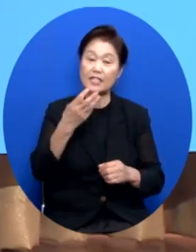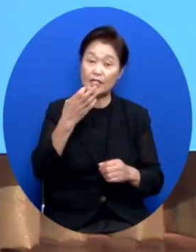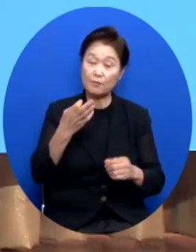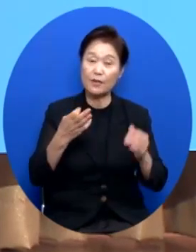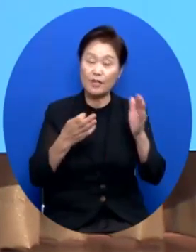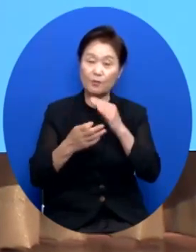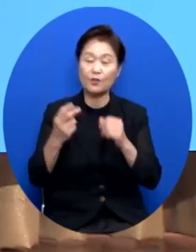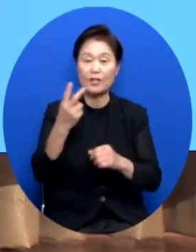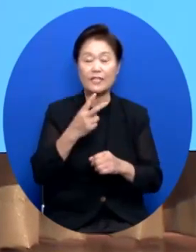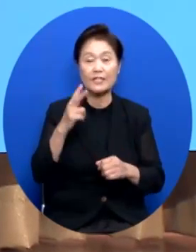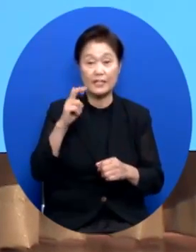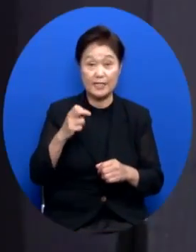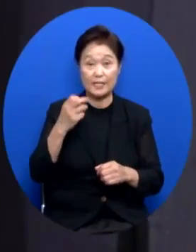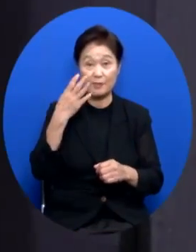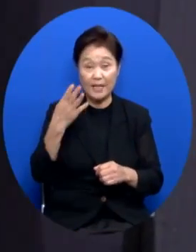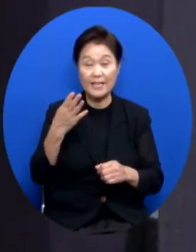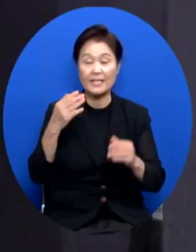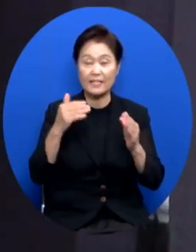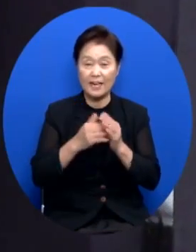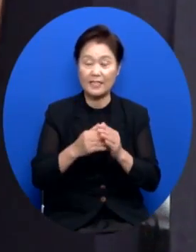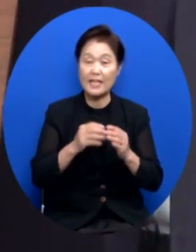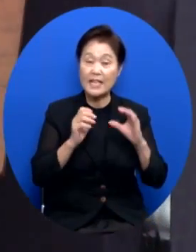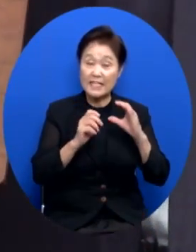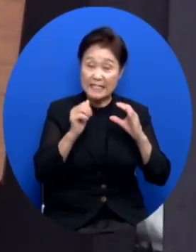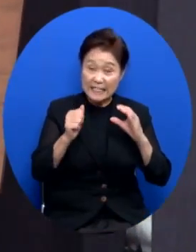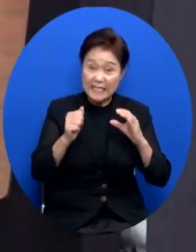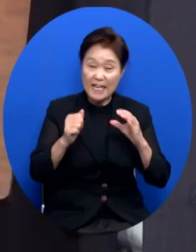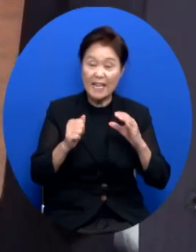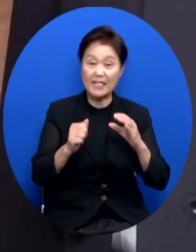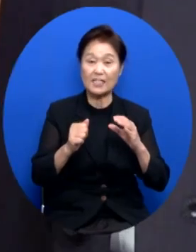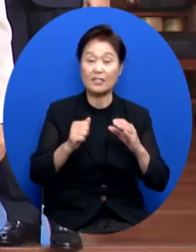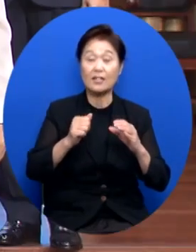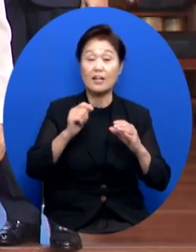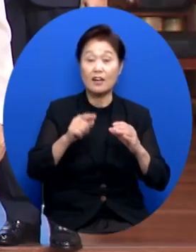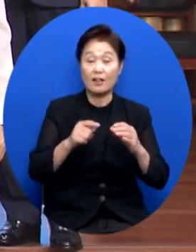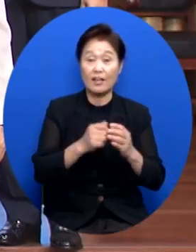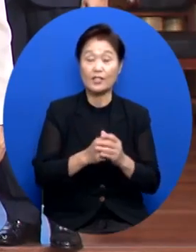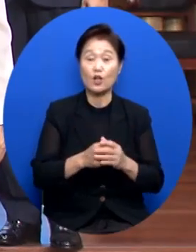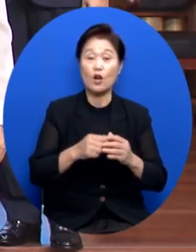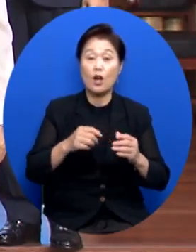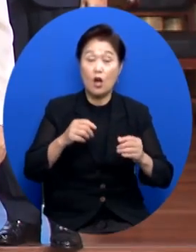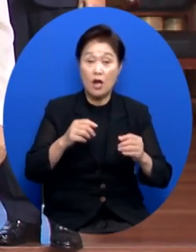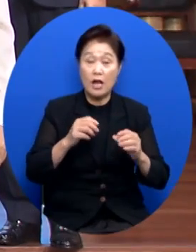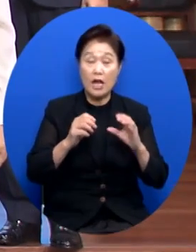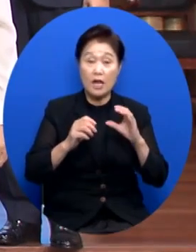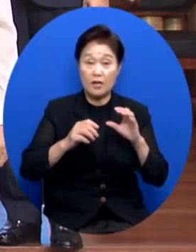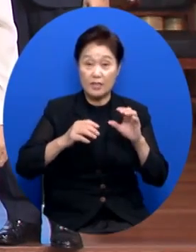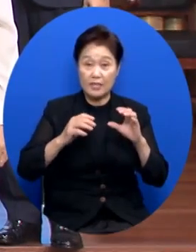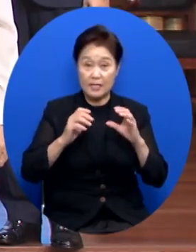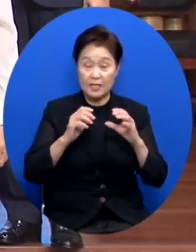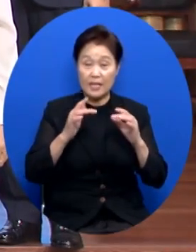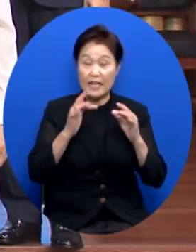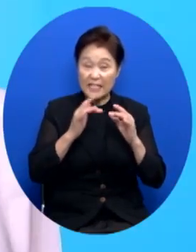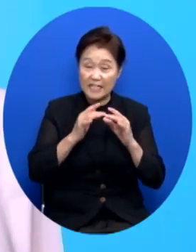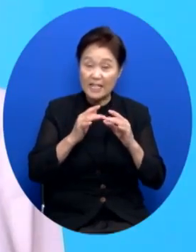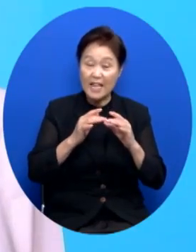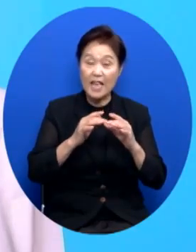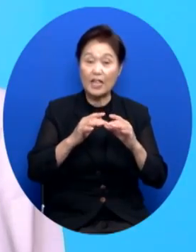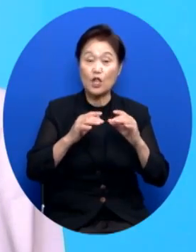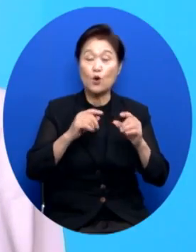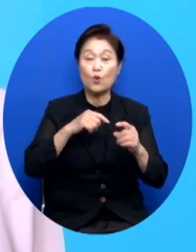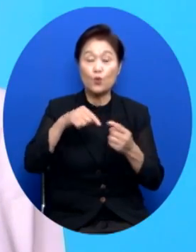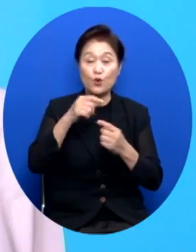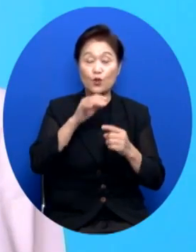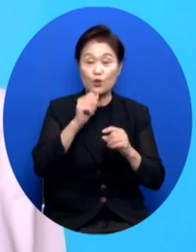2018년부터 2024년까지 CTS의 자회사인 지로드 코리아에서 운영하는 유튜브 채널 위드 바이블의 재능